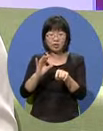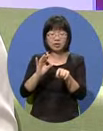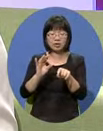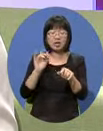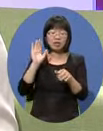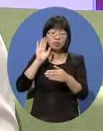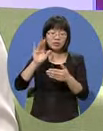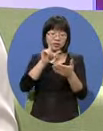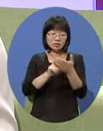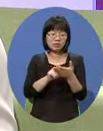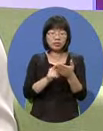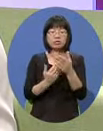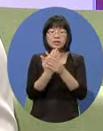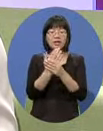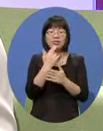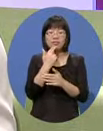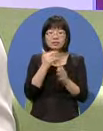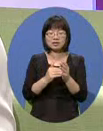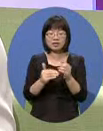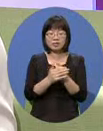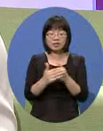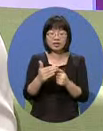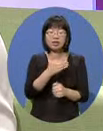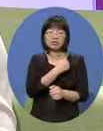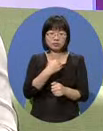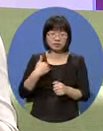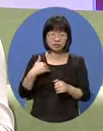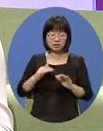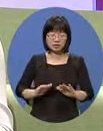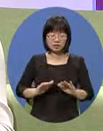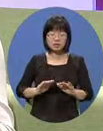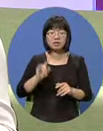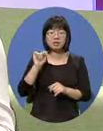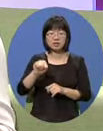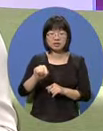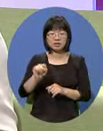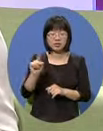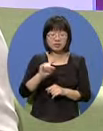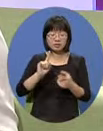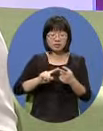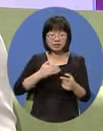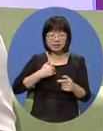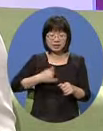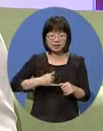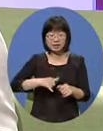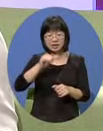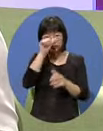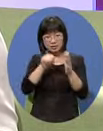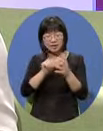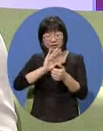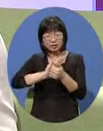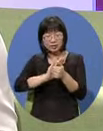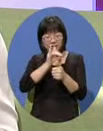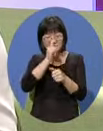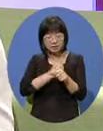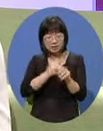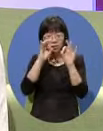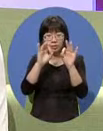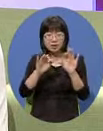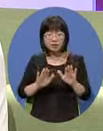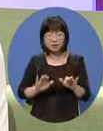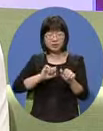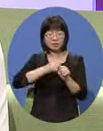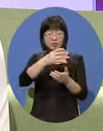기록에 남는다든지 그렇지도 않기 때문에 얼마든지 그 이것이 그러니까 어떤 것이 내 아이의 인생에 도움이 될 것인가 생각을 하셨을 때는